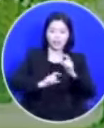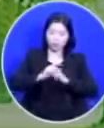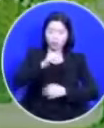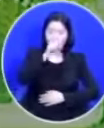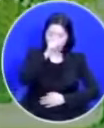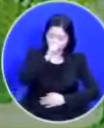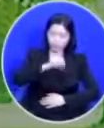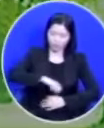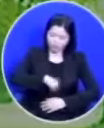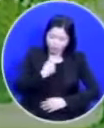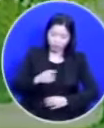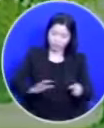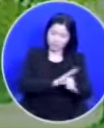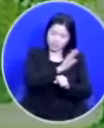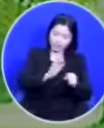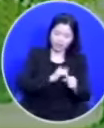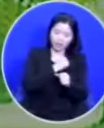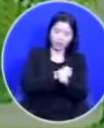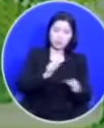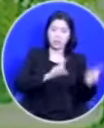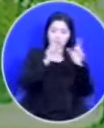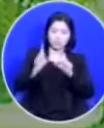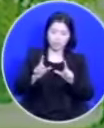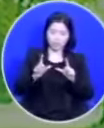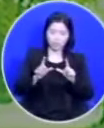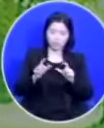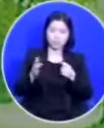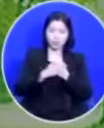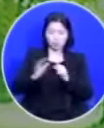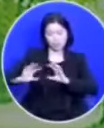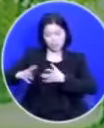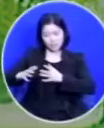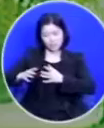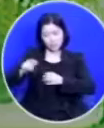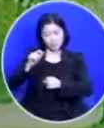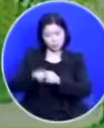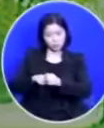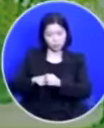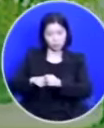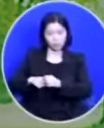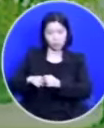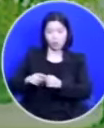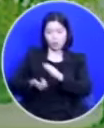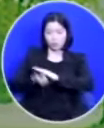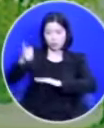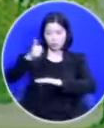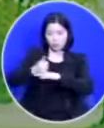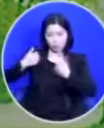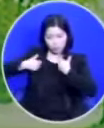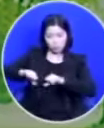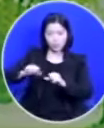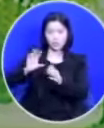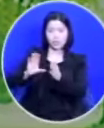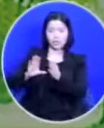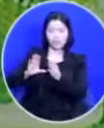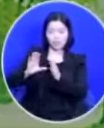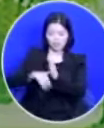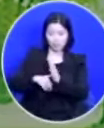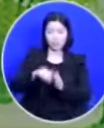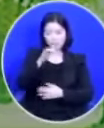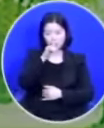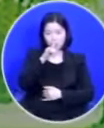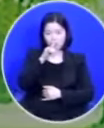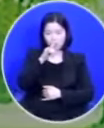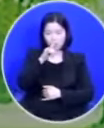사랑 하면서 살려고 하다보니 세상적으로 성공을 포기해야 될 순간이 왔었어 자랑